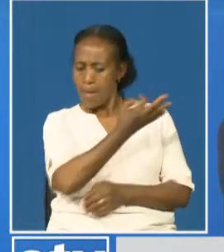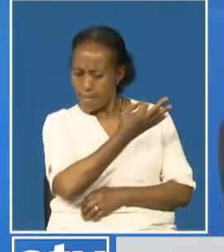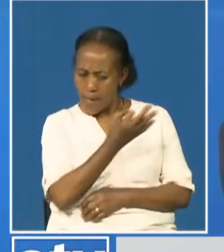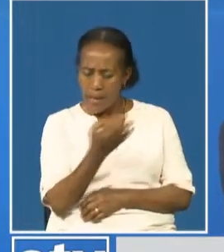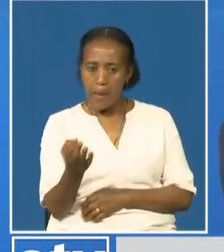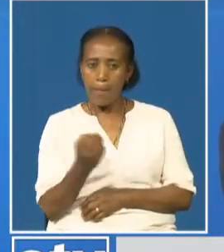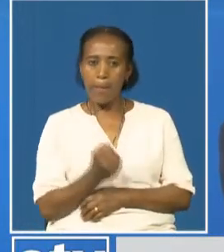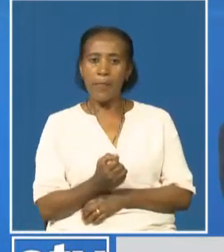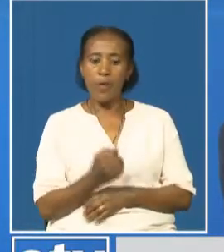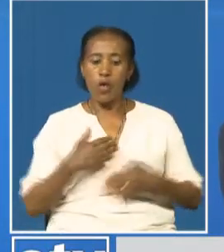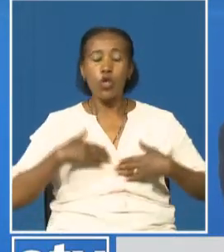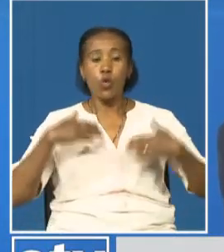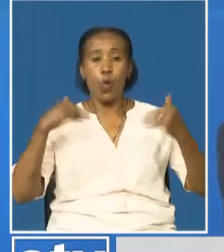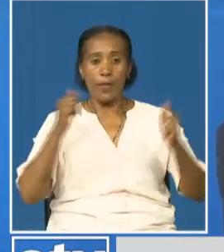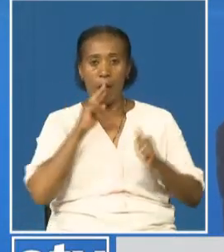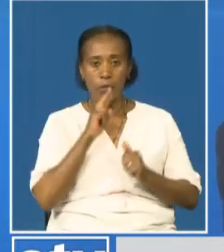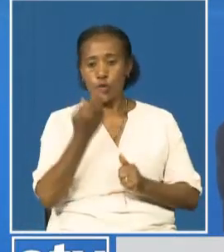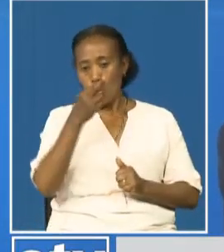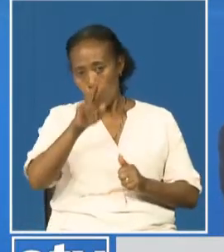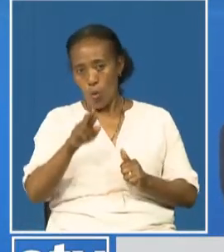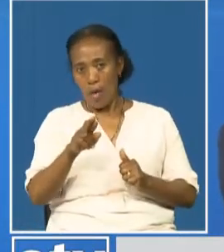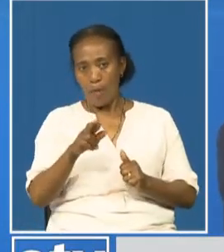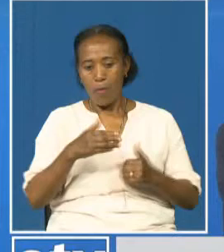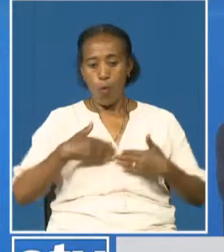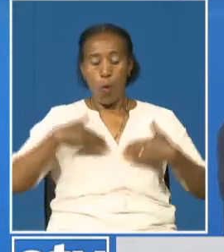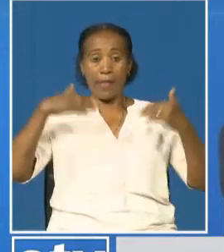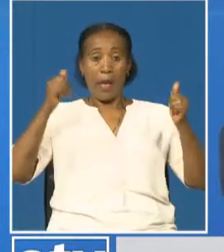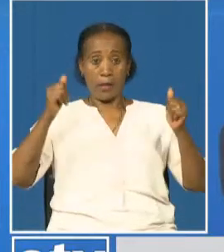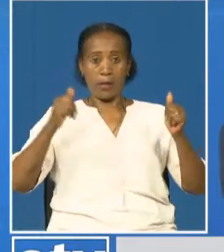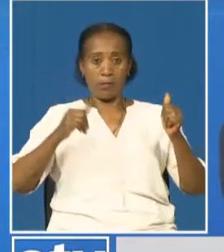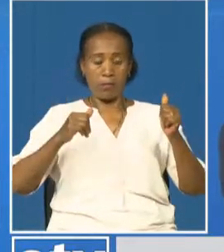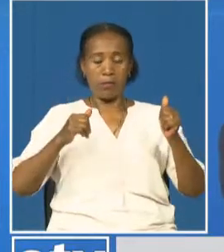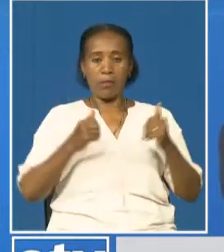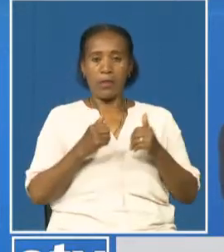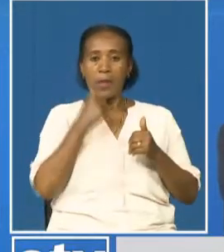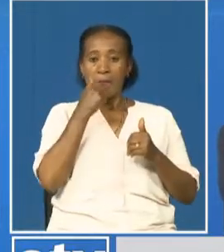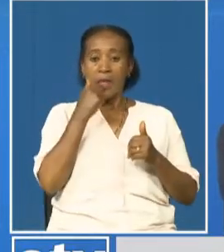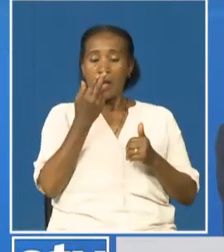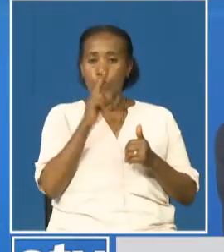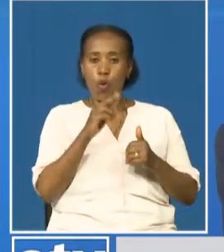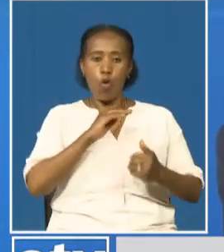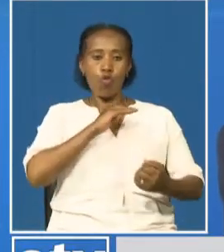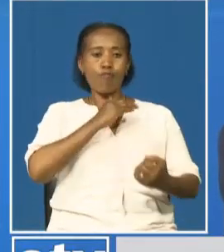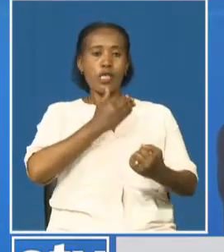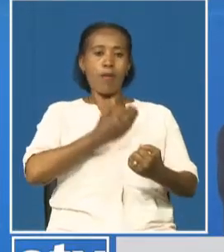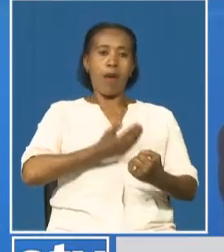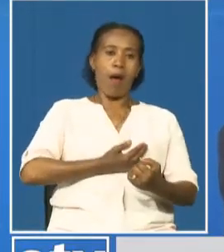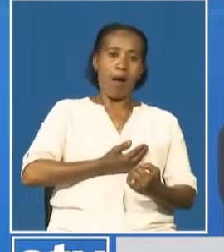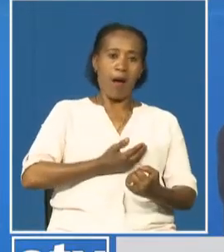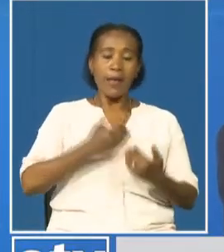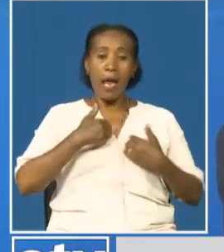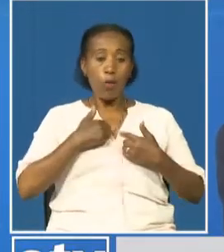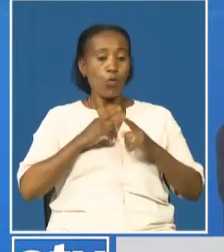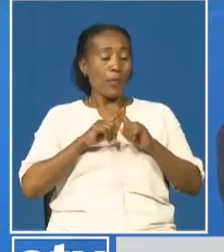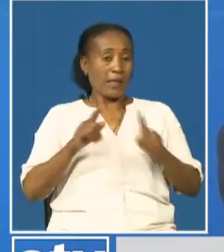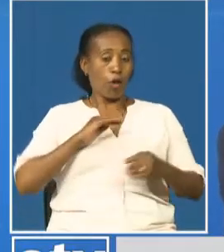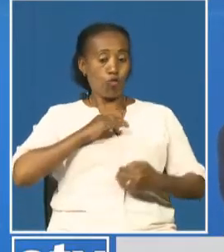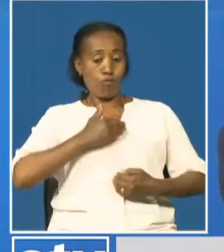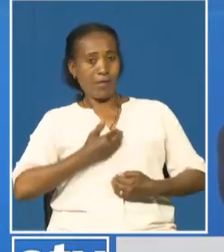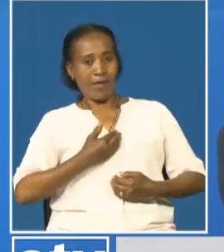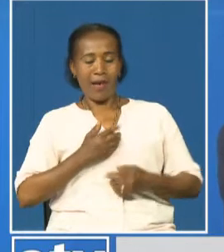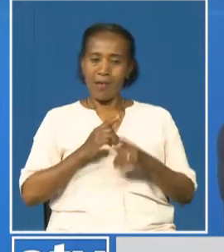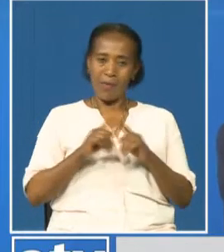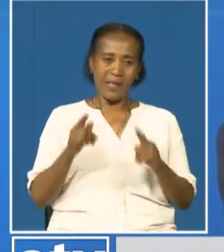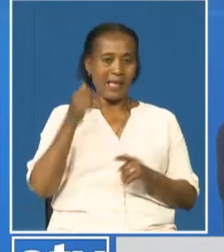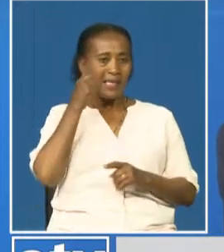በደንብ የወጣቶች ወይም አዶለሰንስ የምንላቸው ወይም በጉርምስና እድሜ ላይ ያሉ በተለይ